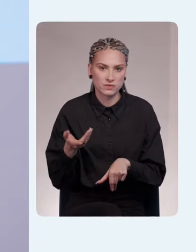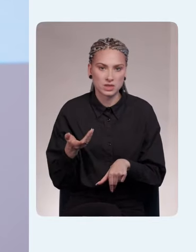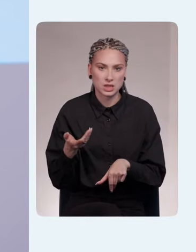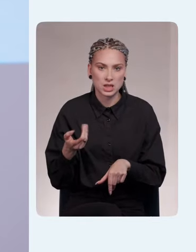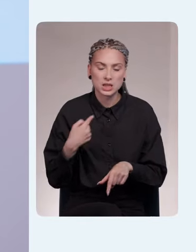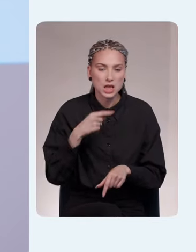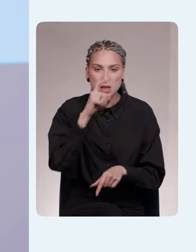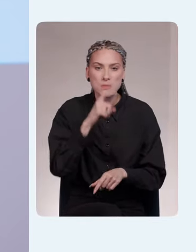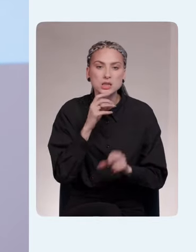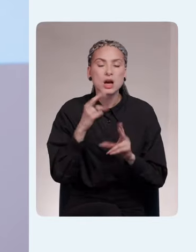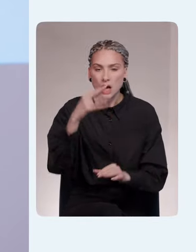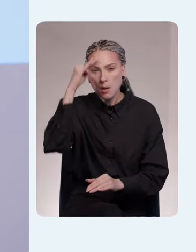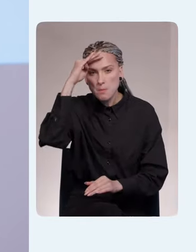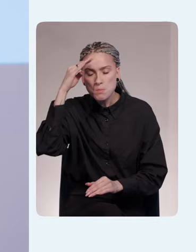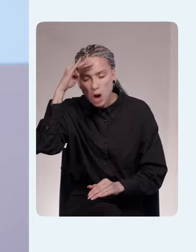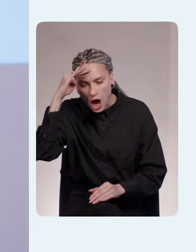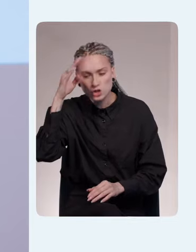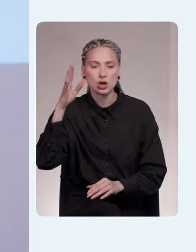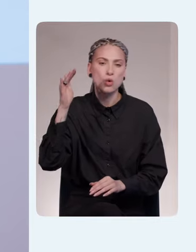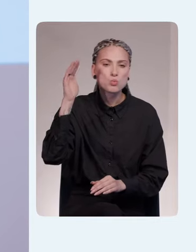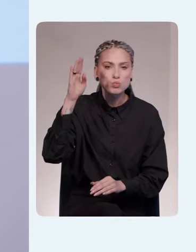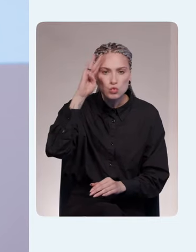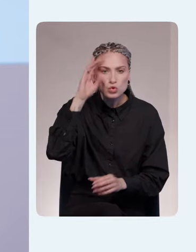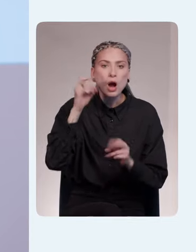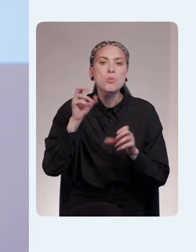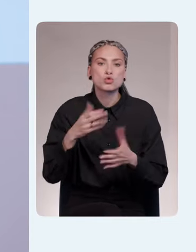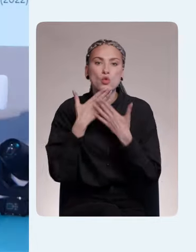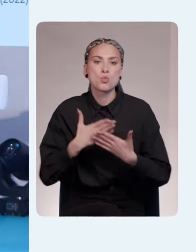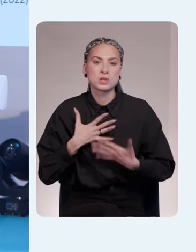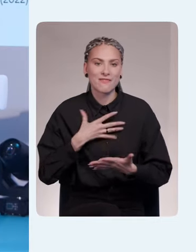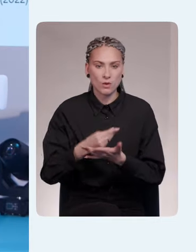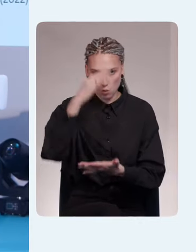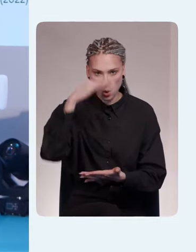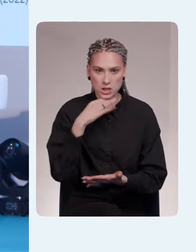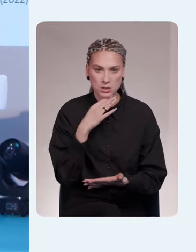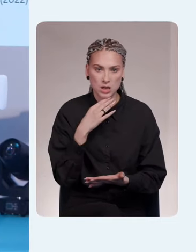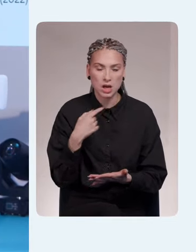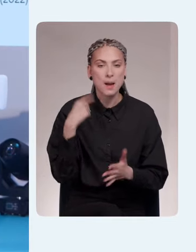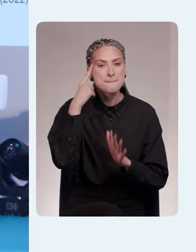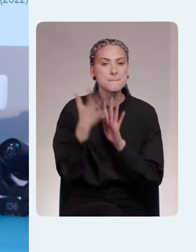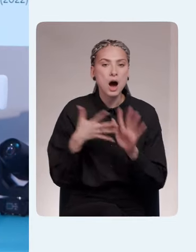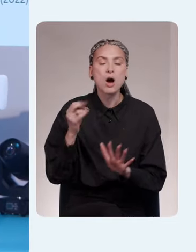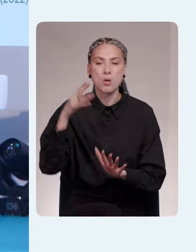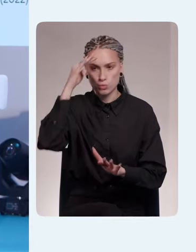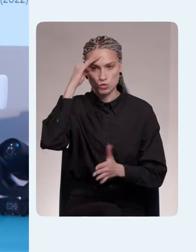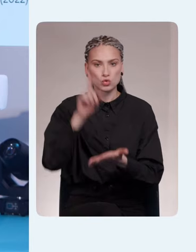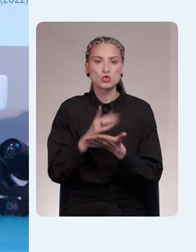не понимаю, как мальчик, как мужчина должен любить своего отца. Я понимаю, как мальчик, как мужчина